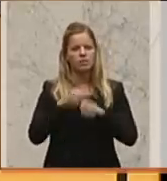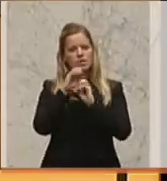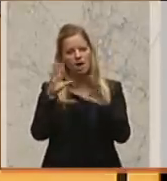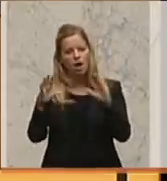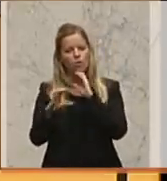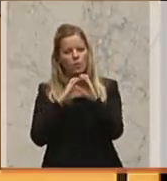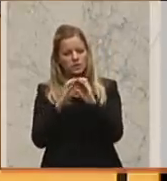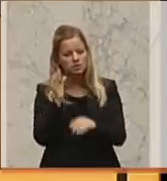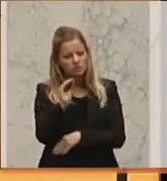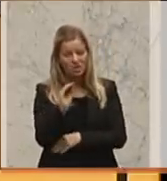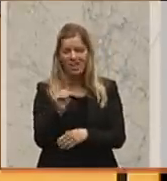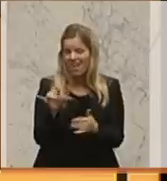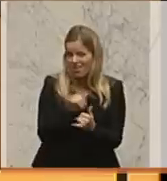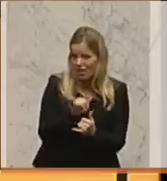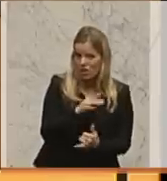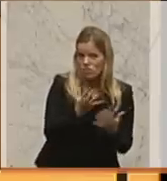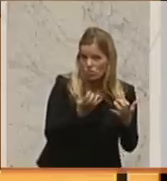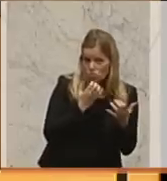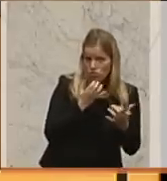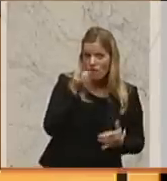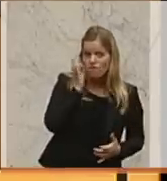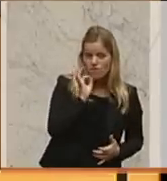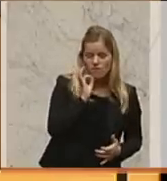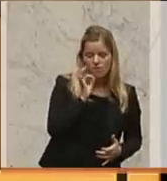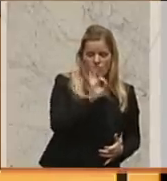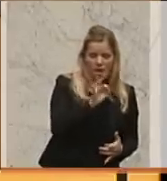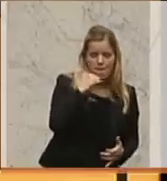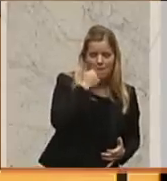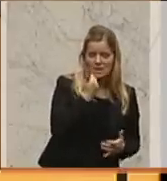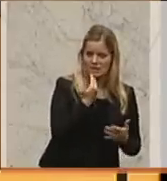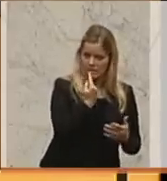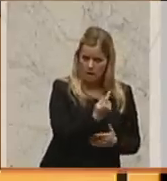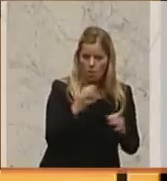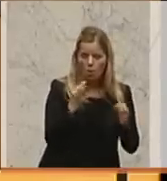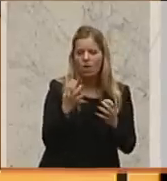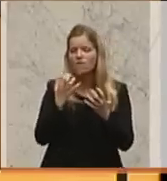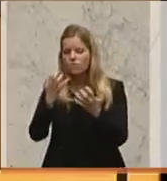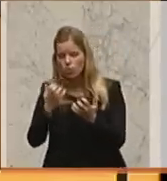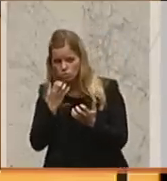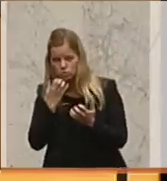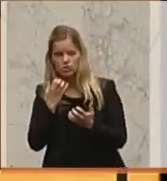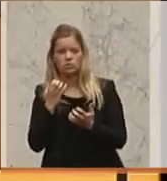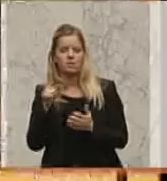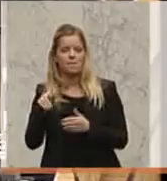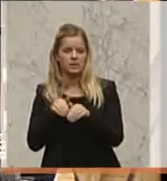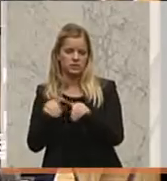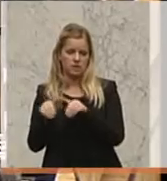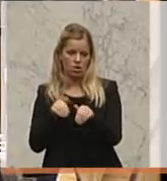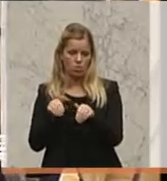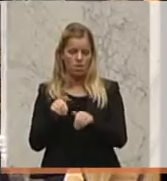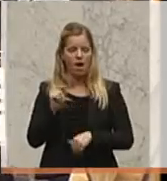Wunsch von Herrn Faymann oder der Wunsch des Ministeriums ist. Faktum war, dass Ostermeier meine persönliche Zukunft